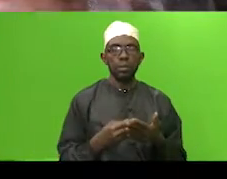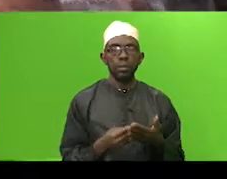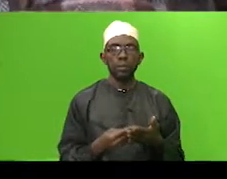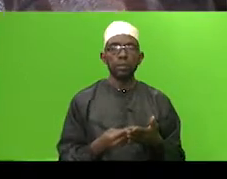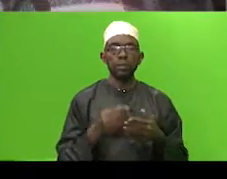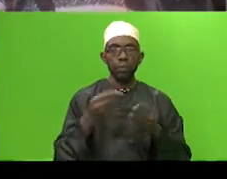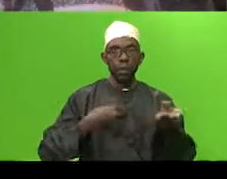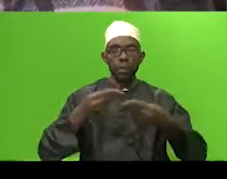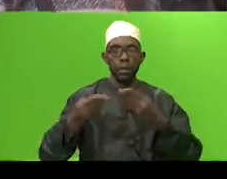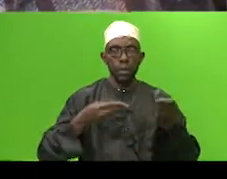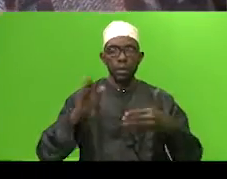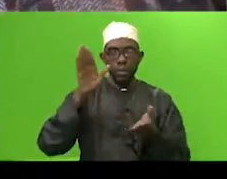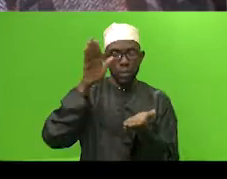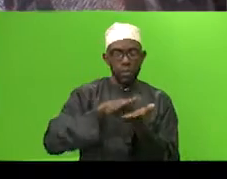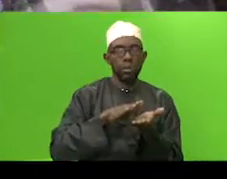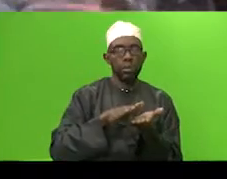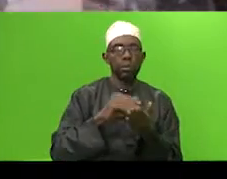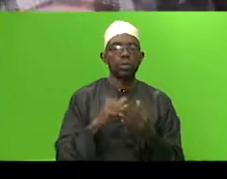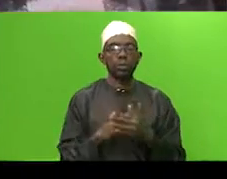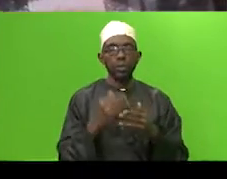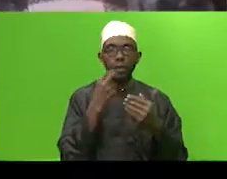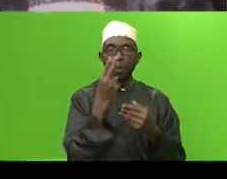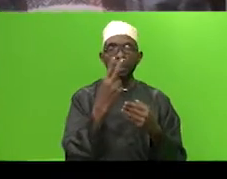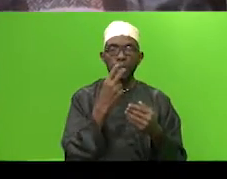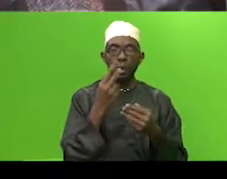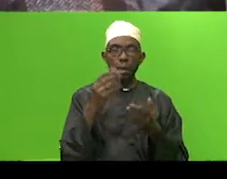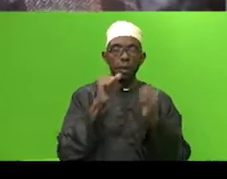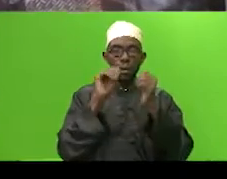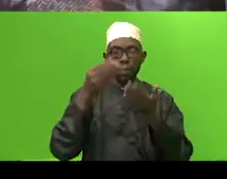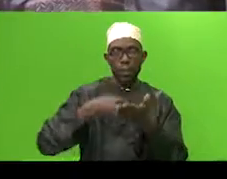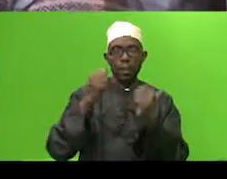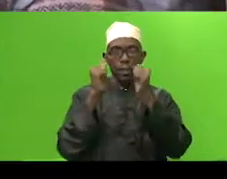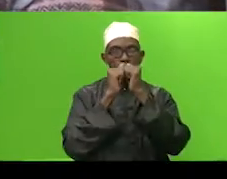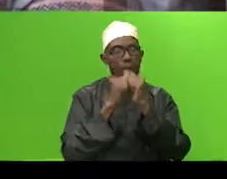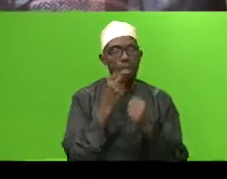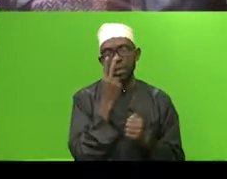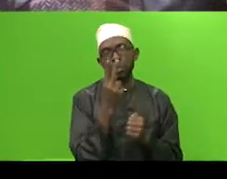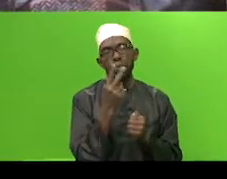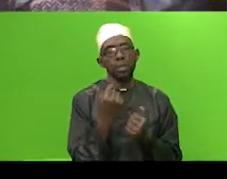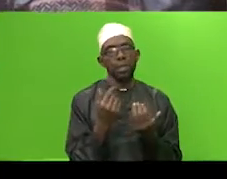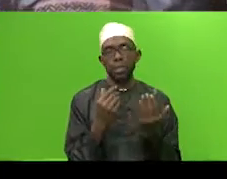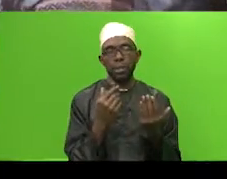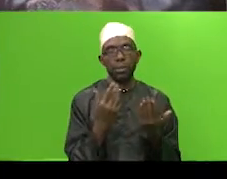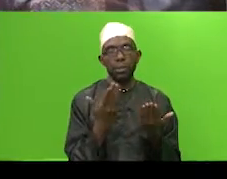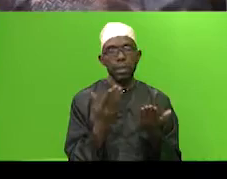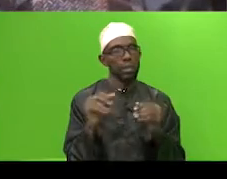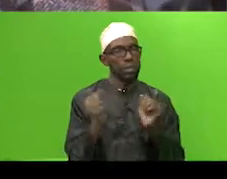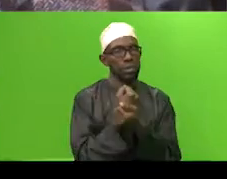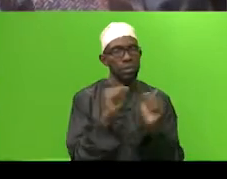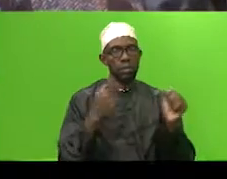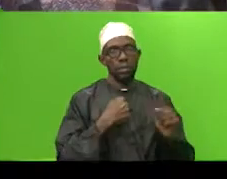Juu biashara sasa imeenda chini. Ukiambia mtu anunue ya 10 bob anaona ai hapo